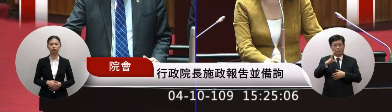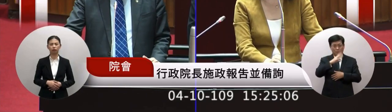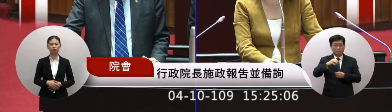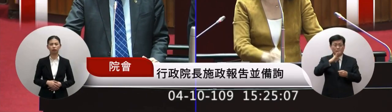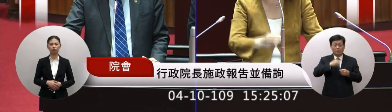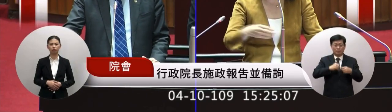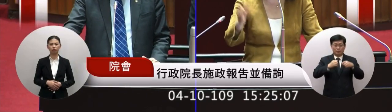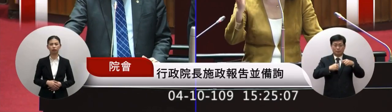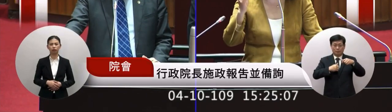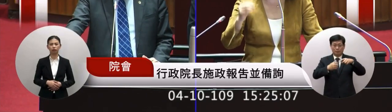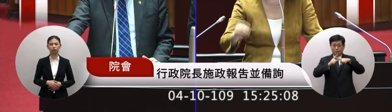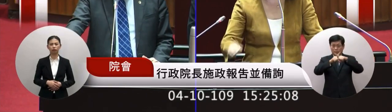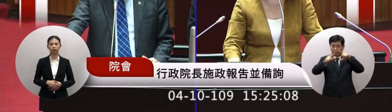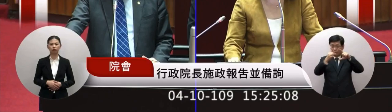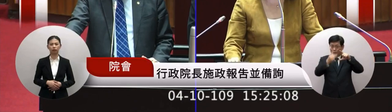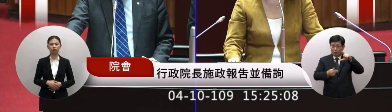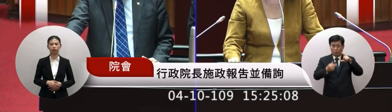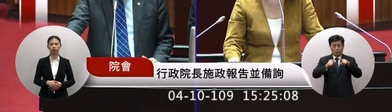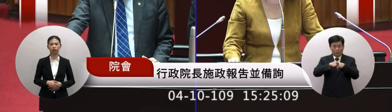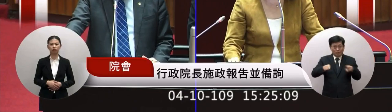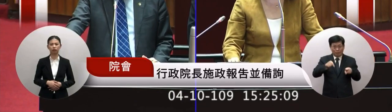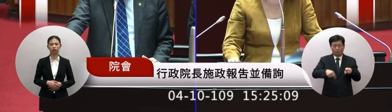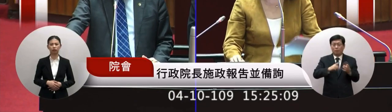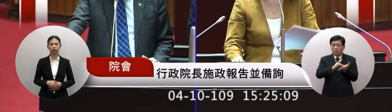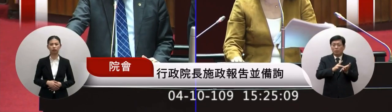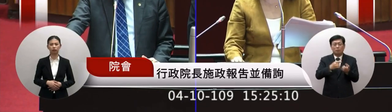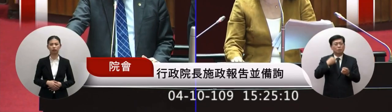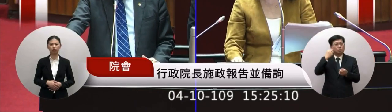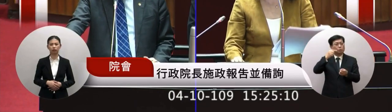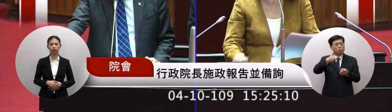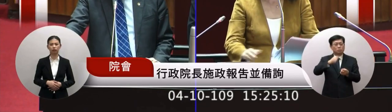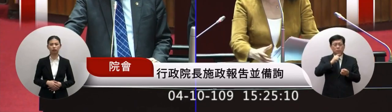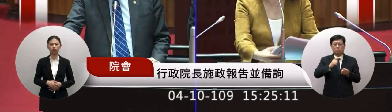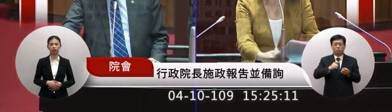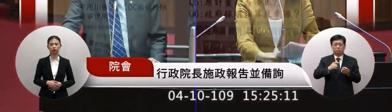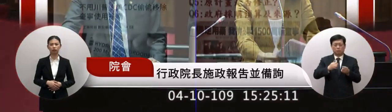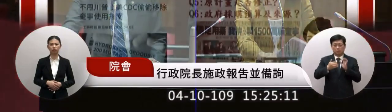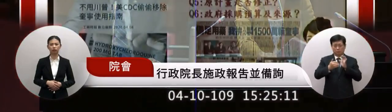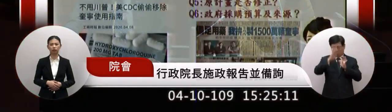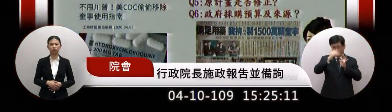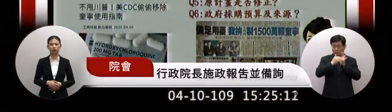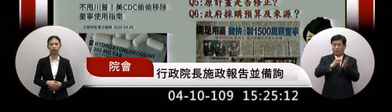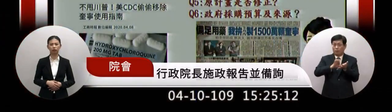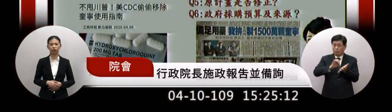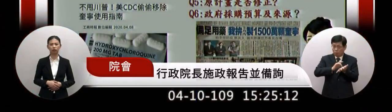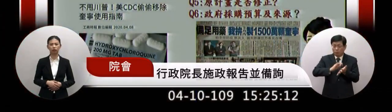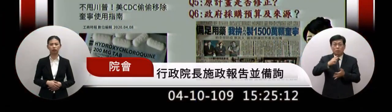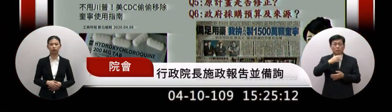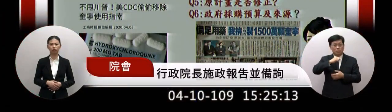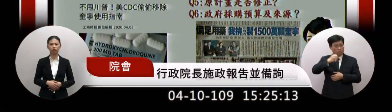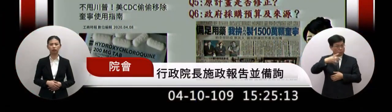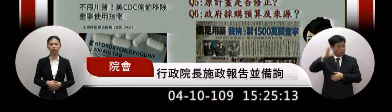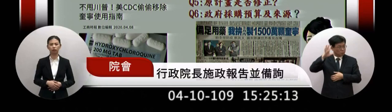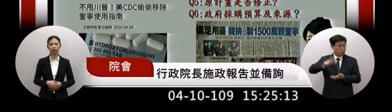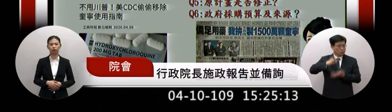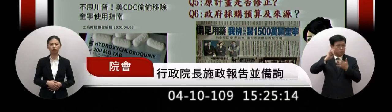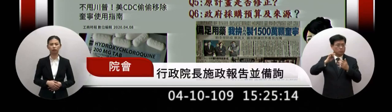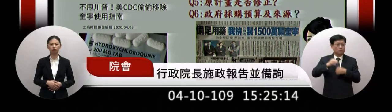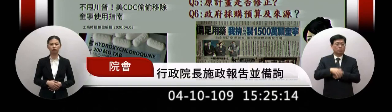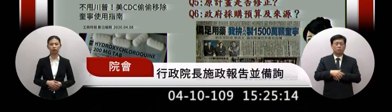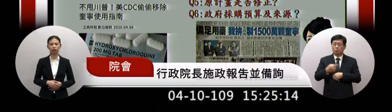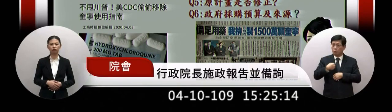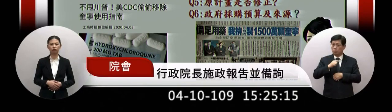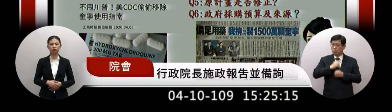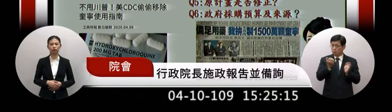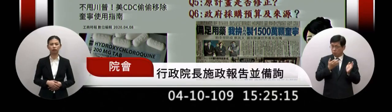奎宁啊，他把它移除在他认为是这个防疫的这个用药。可是我们今天刚好台湾的新闻呢，也讲到的，就是说我